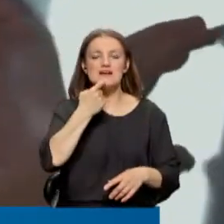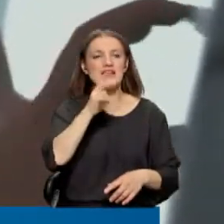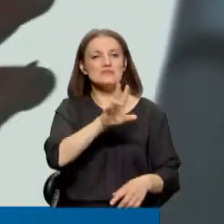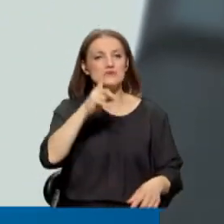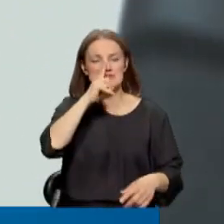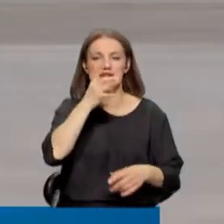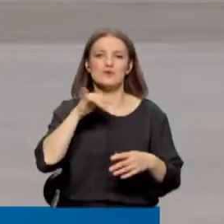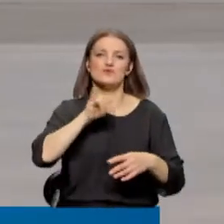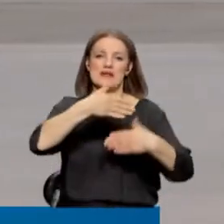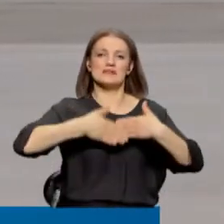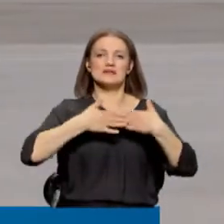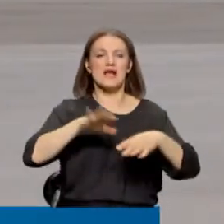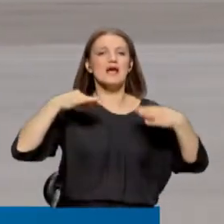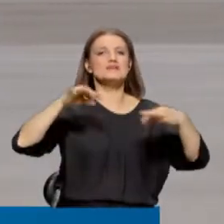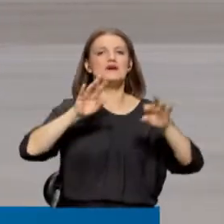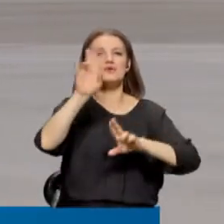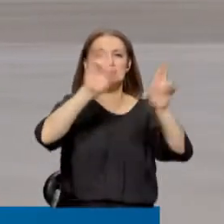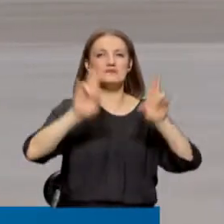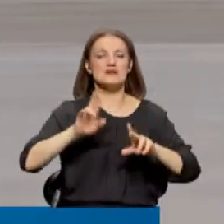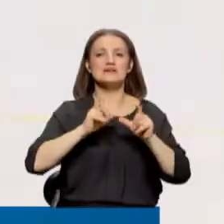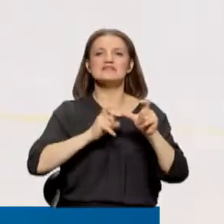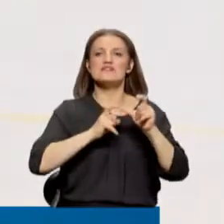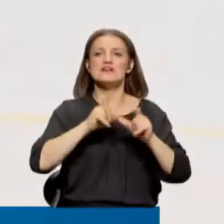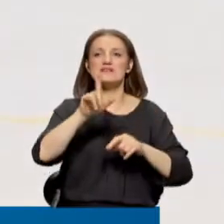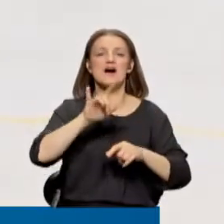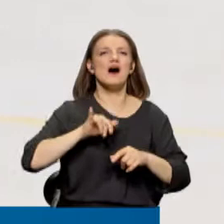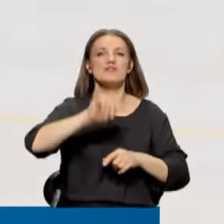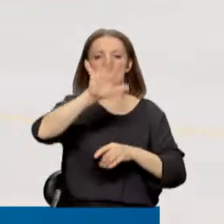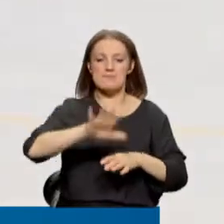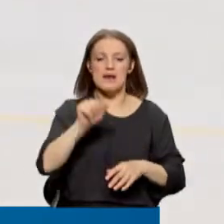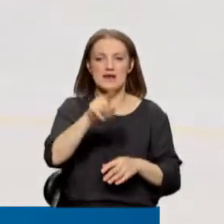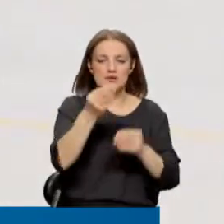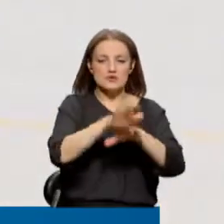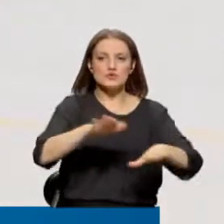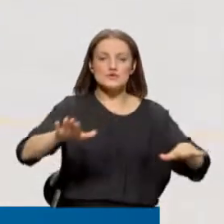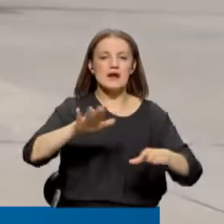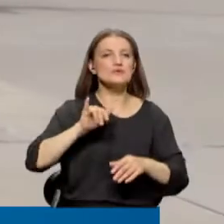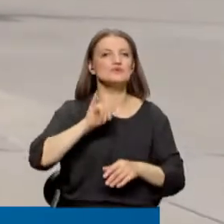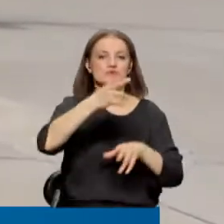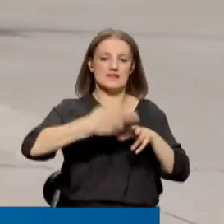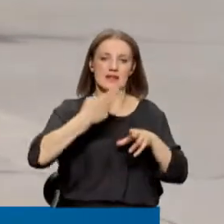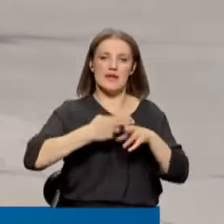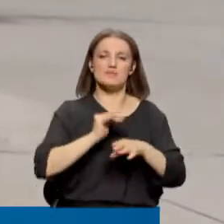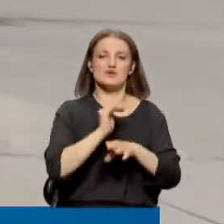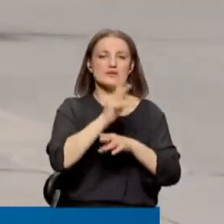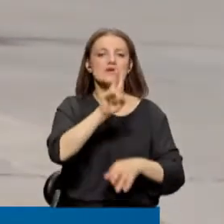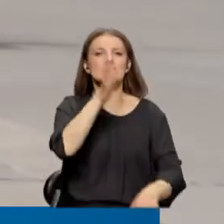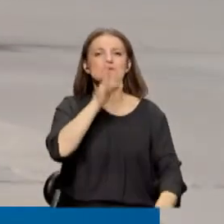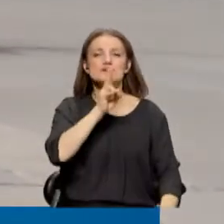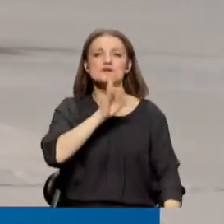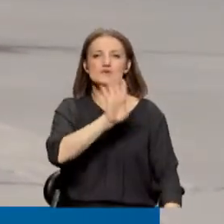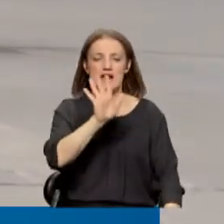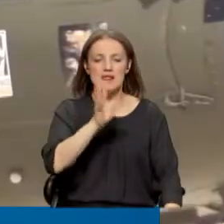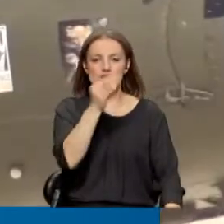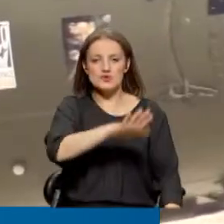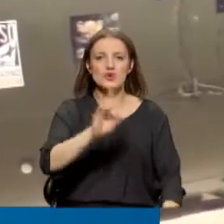Nisan'da. Eskişehir'de bulunan Uluslararası Sivrihisar Havacılık Merkezi de çocuklara uçuş deneyimi yaşattı. 250 çocuk helikopter